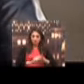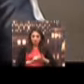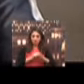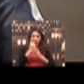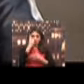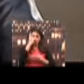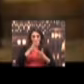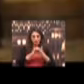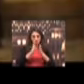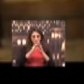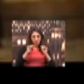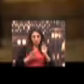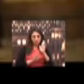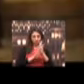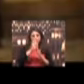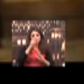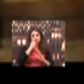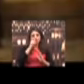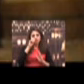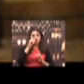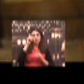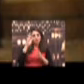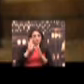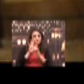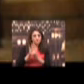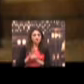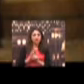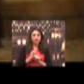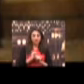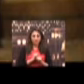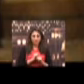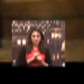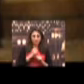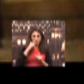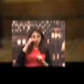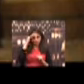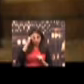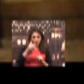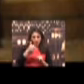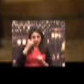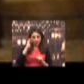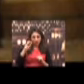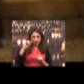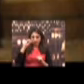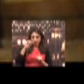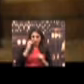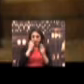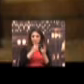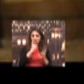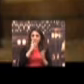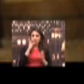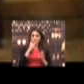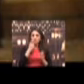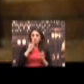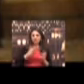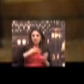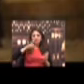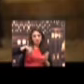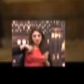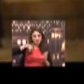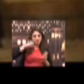ومصر هتتقدم ان شاء الله. ربنا يوفقك ويحقق لك يا رب كل احلامك ان شاء الله. احمد بشكرك جدا. ده احمد ناصر، شاب جميل عنده 18 سنه وعمل